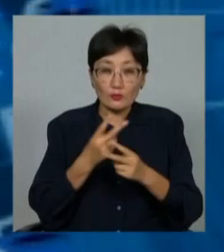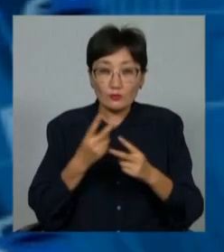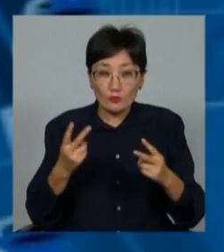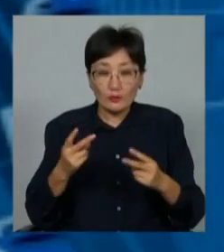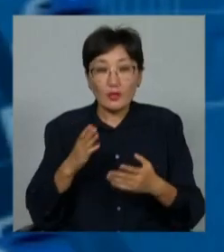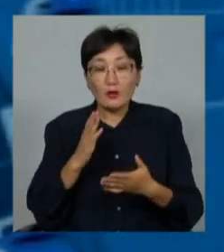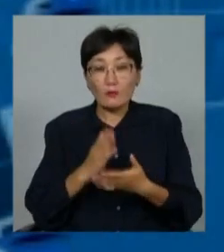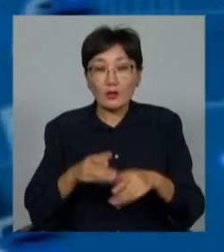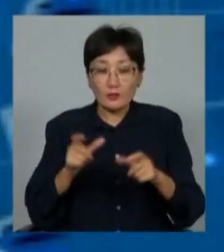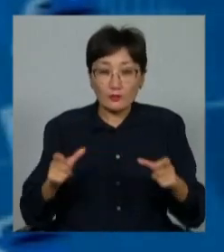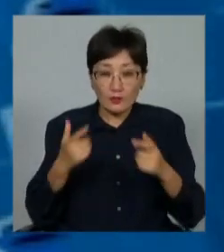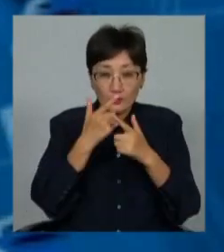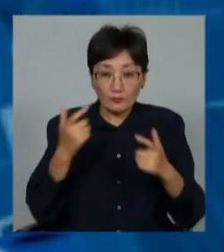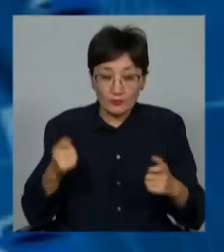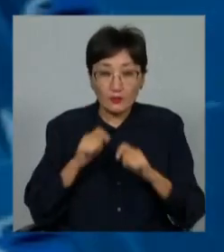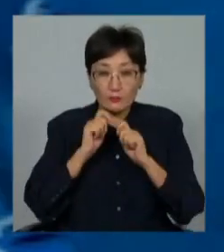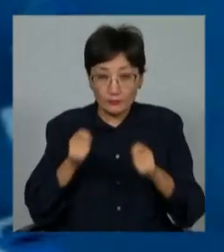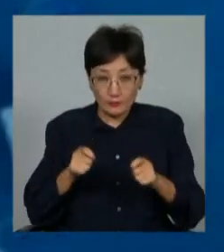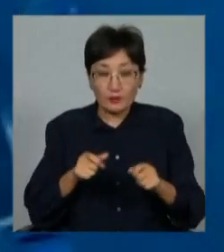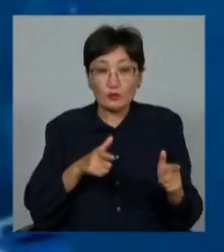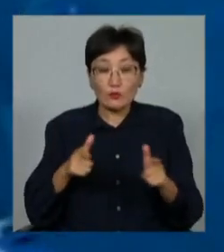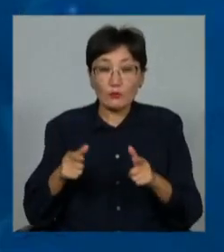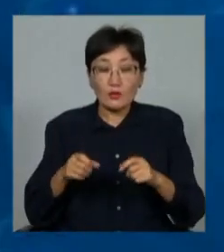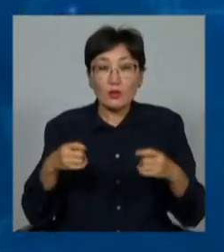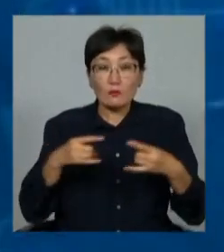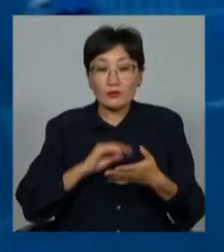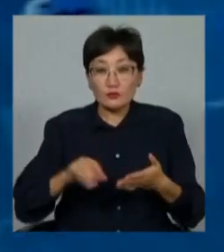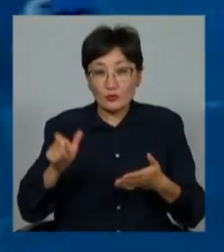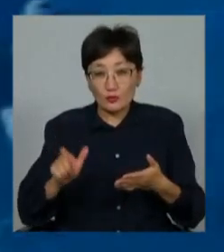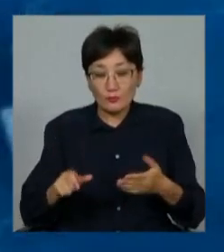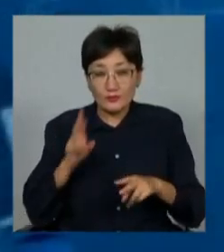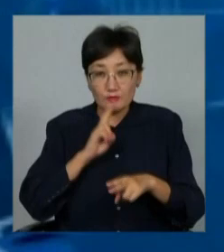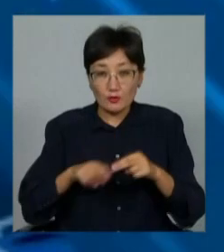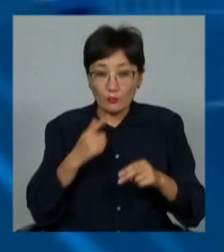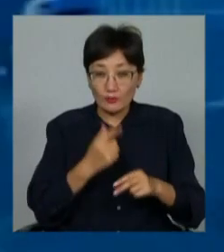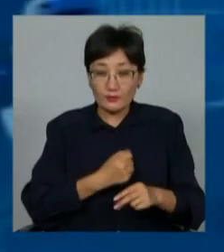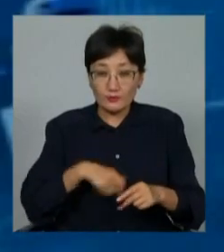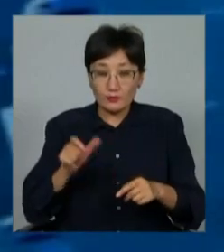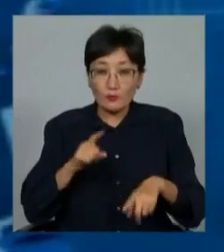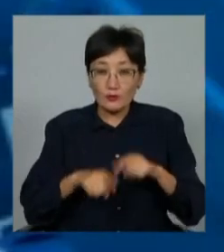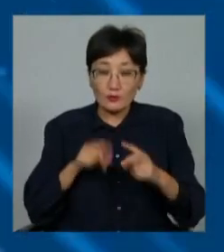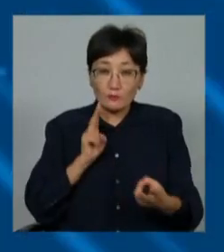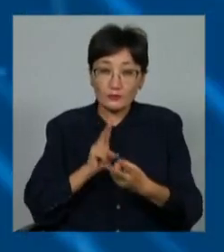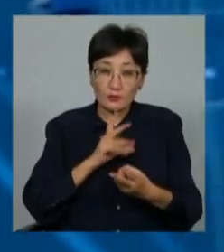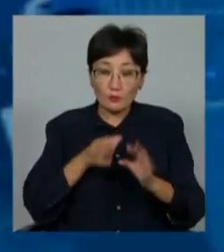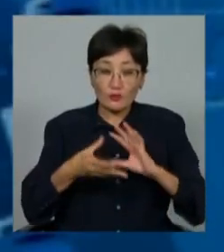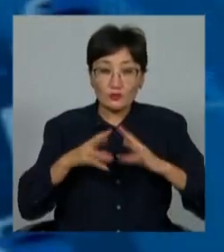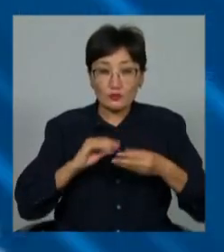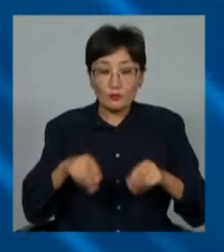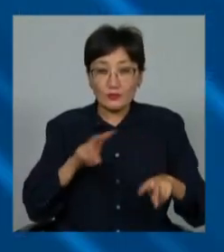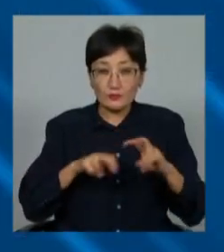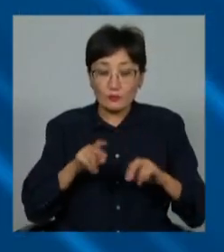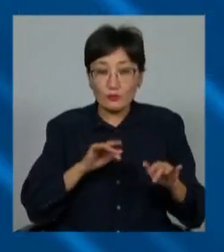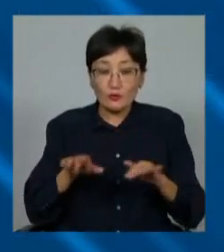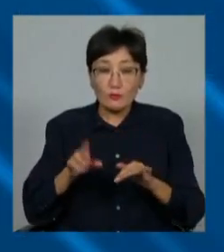білгендер болса, хабар берсе сияқымызда дайын деп отыр. Арна тілшісі Мерей Байет жоғалған әскеридің туыстарымен жолыққан болатын. Жалпы іздеу